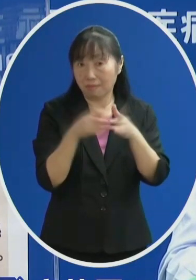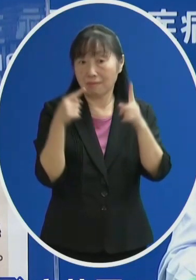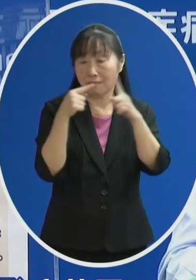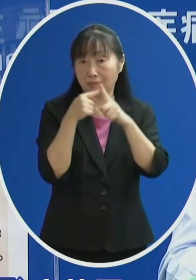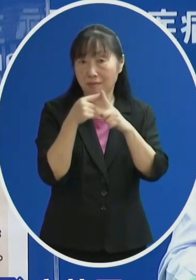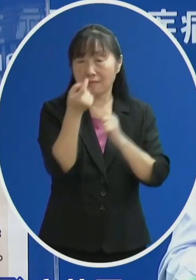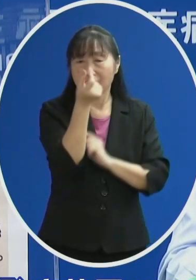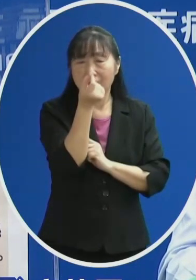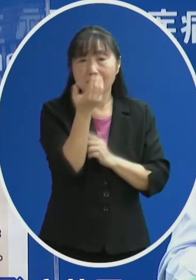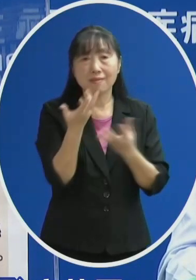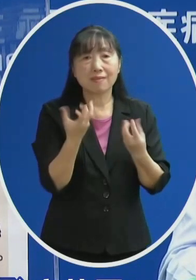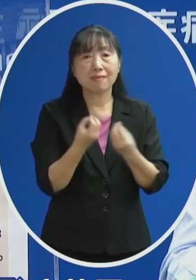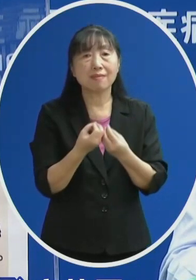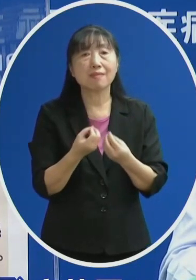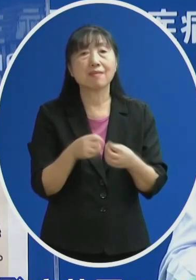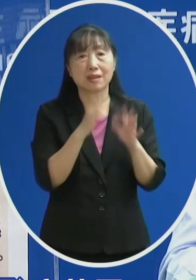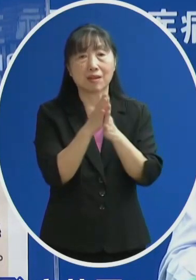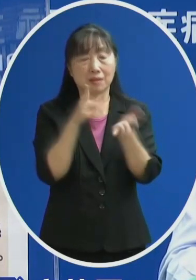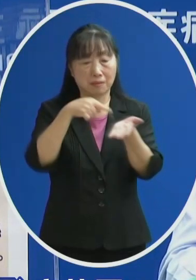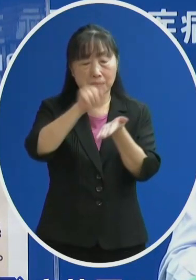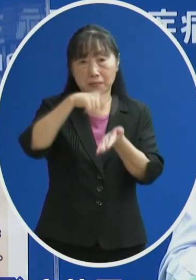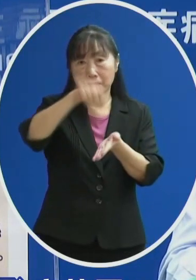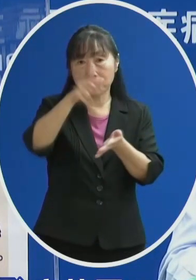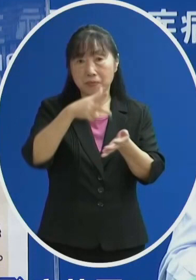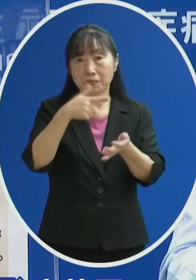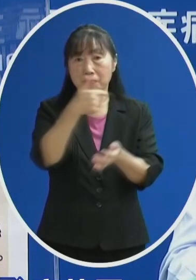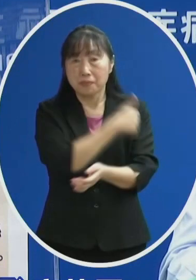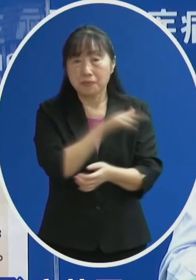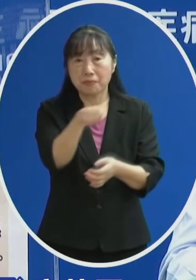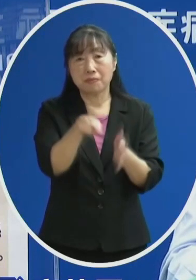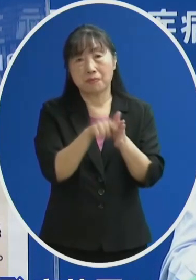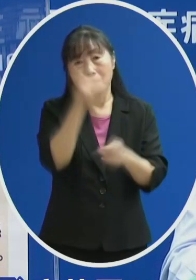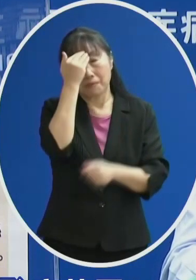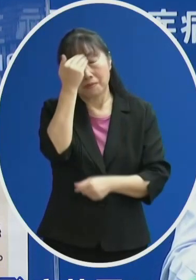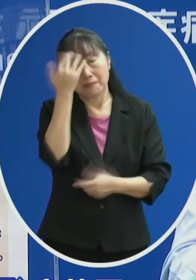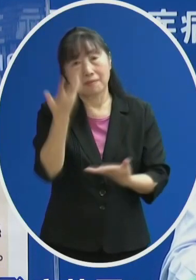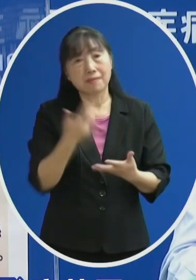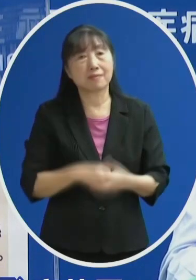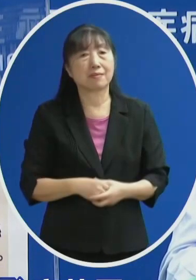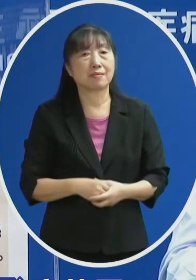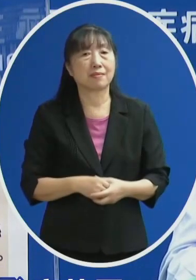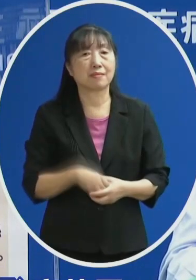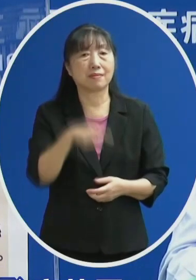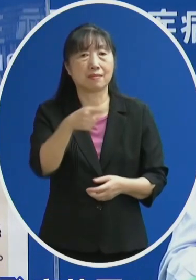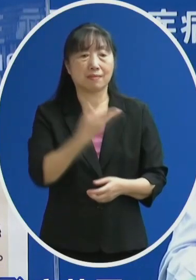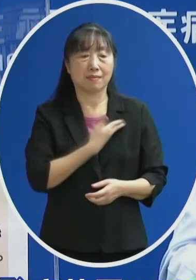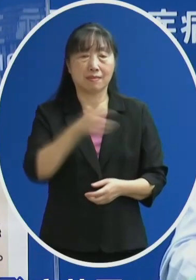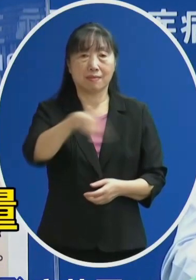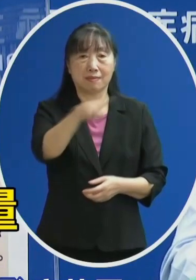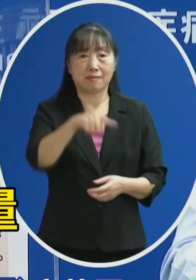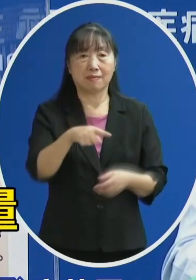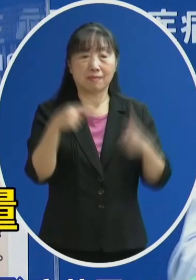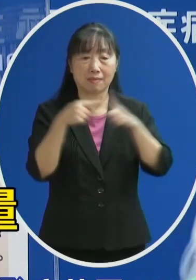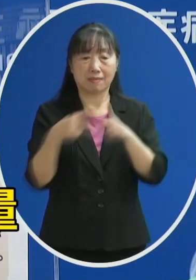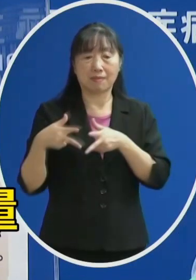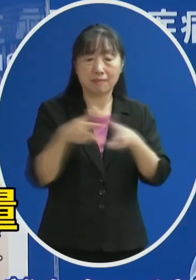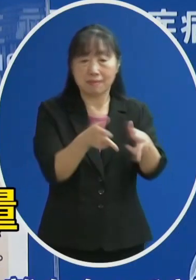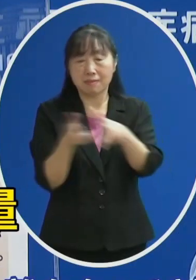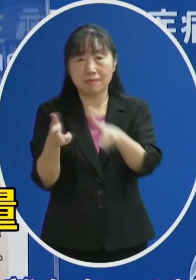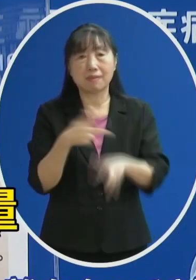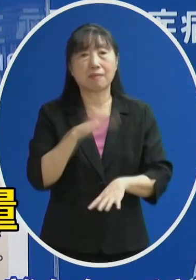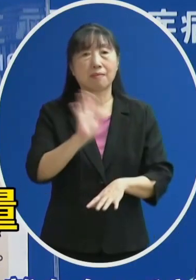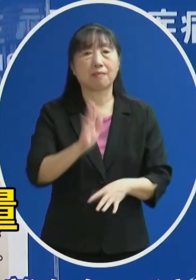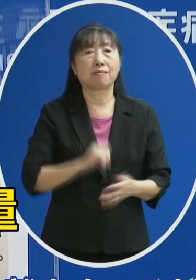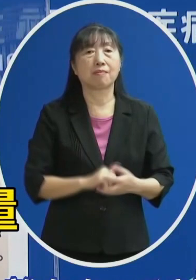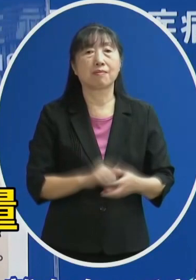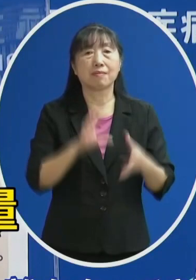口很少，好，那如果一次去打的话，那会造成不方便，好，也造成他们人口的一个移动。那最重要的